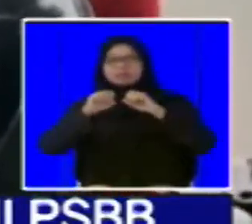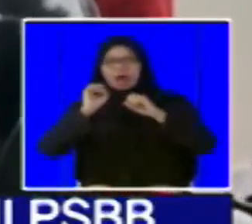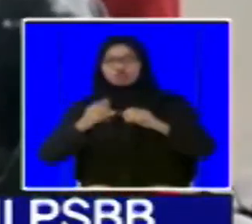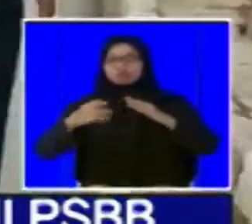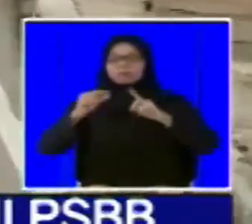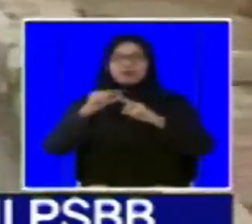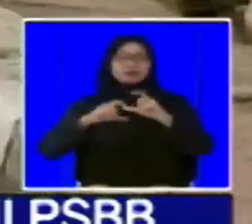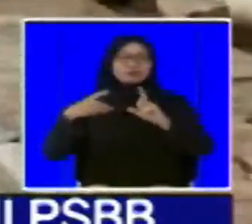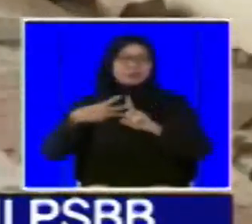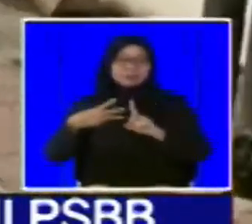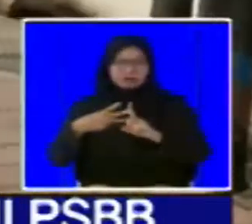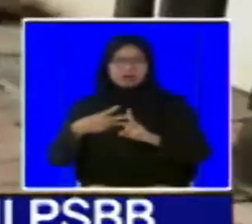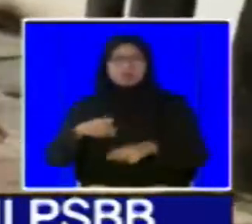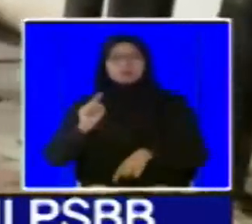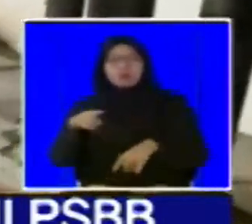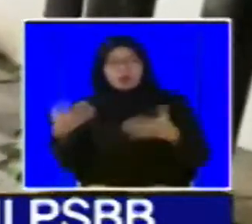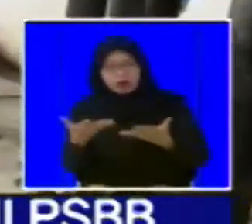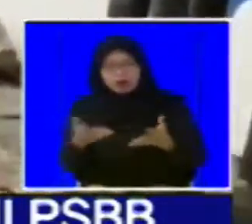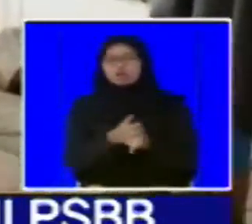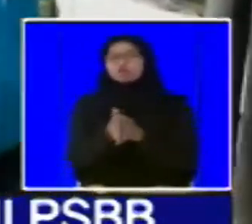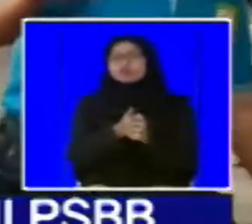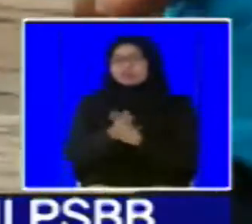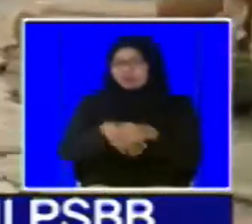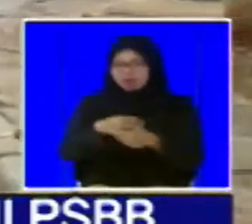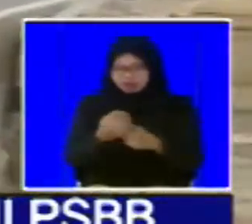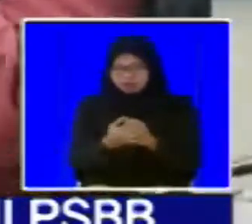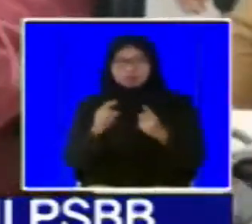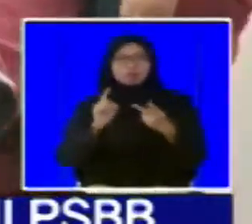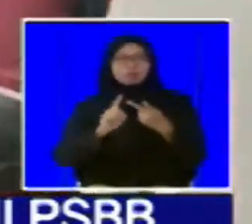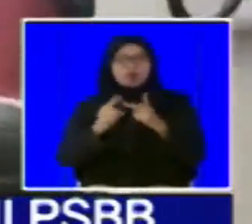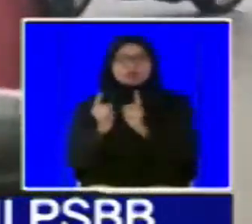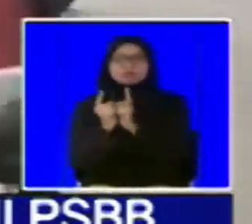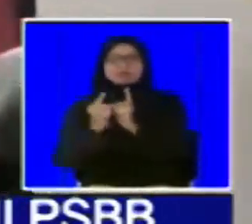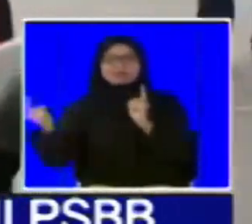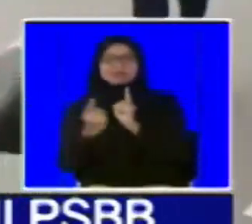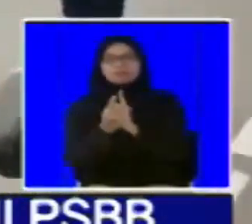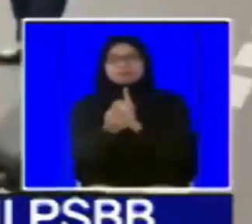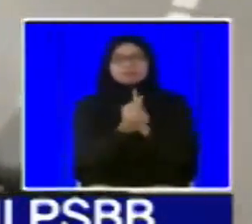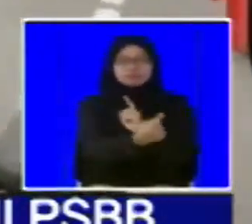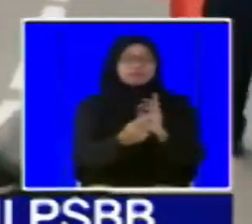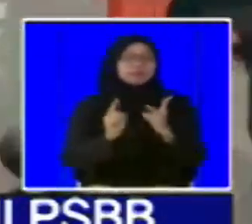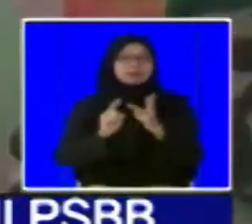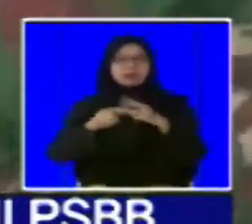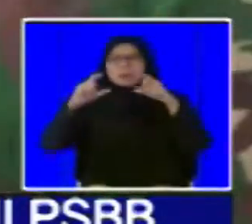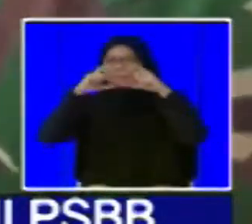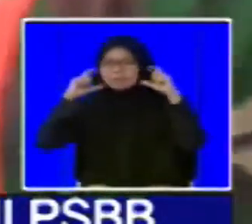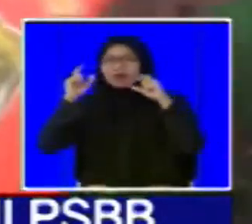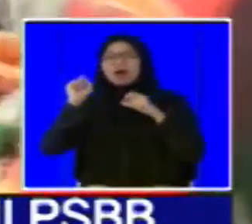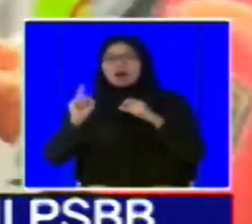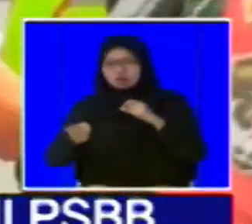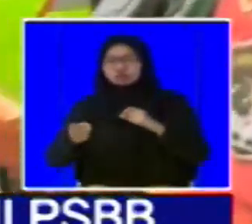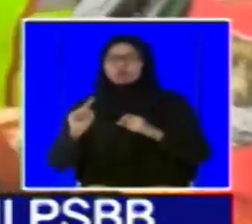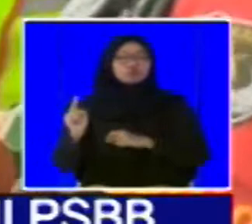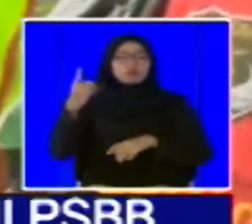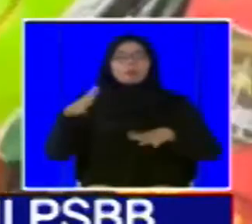sosial berskala besar. Mulai dari mencuci tangan, menjaga jarak satu sama lain, hingga selalu mengenakan masker terutama jika